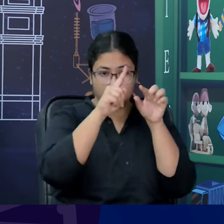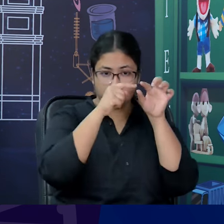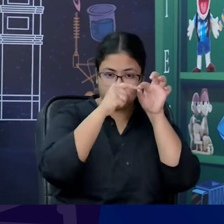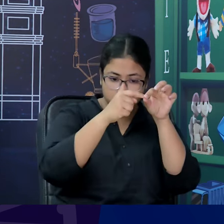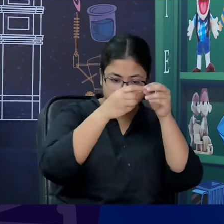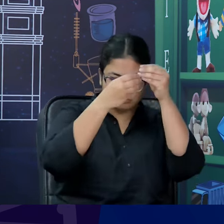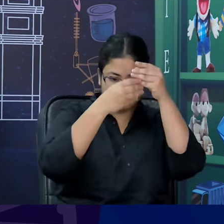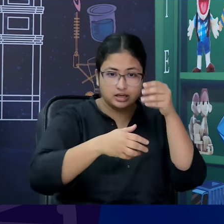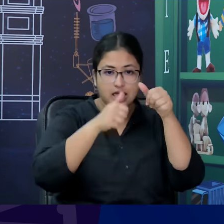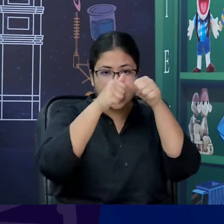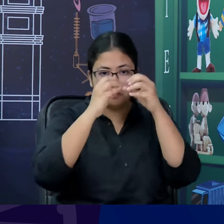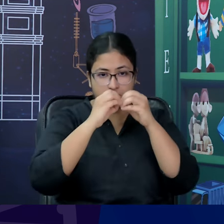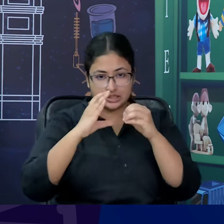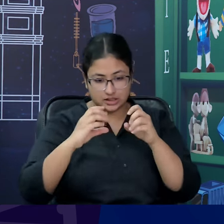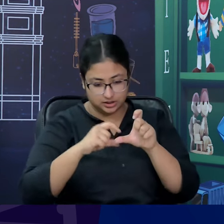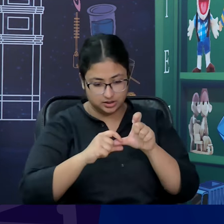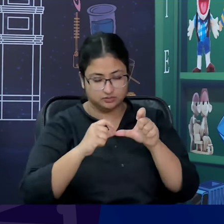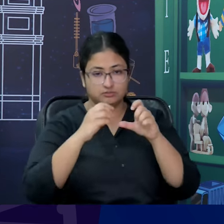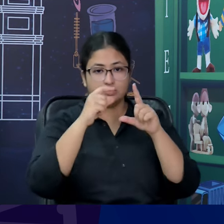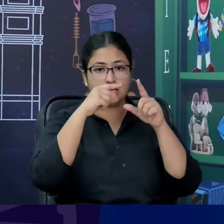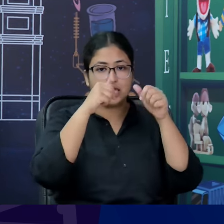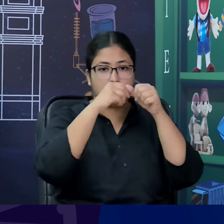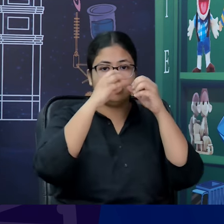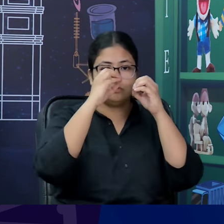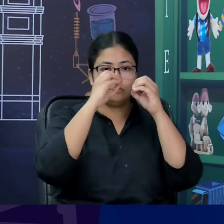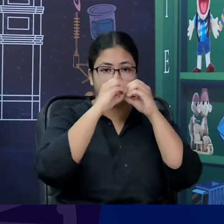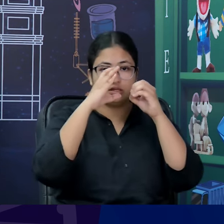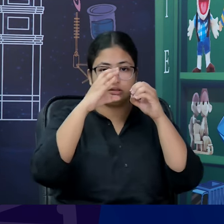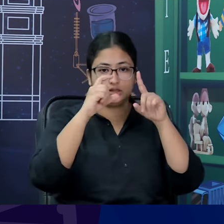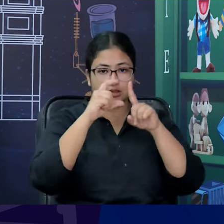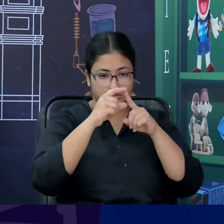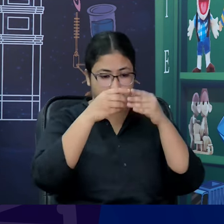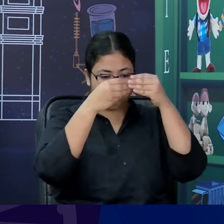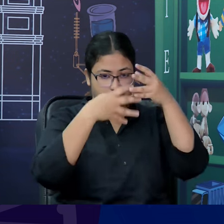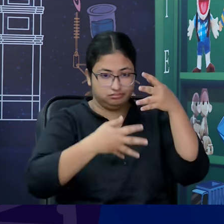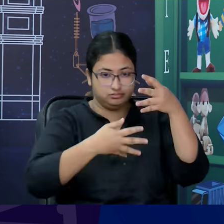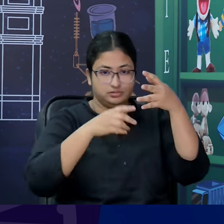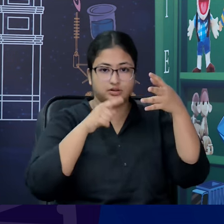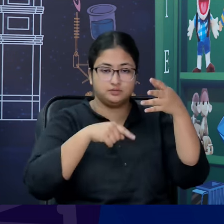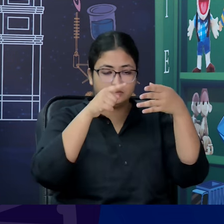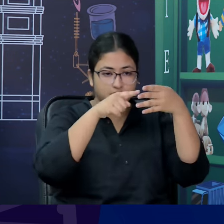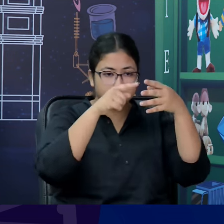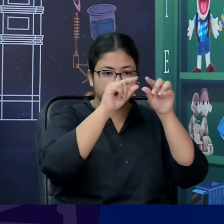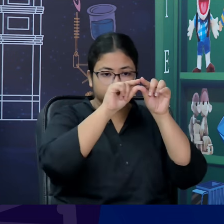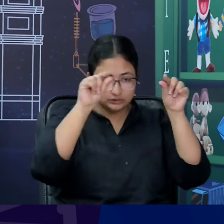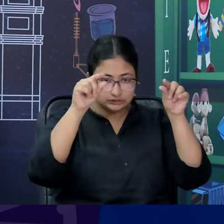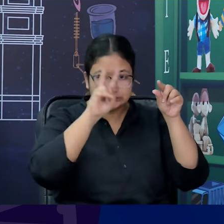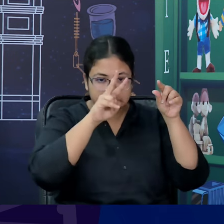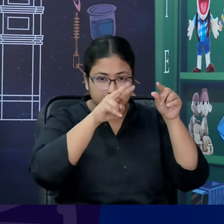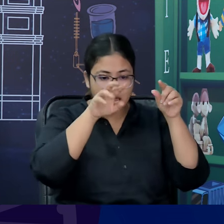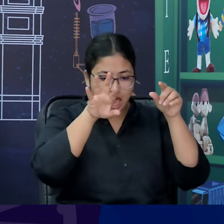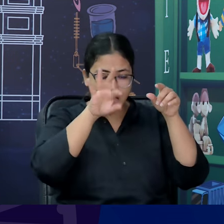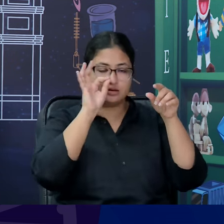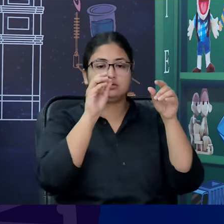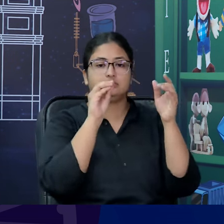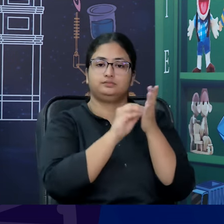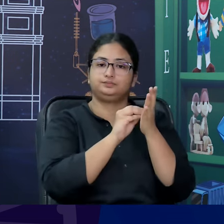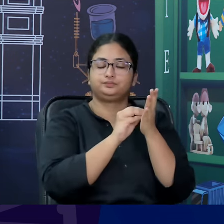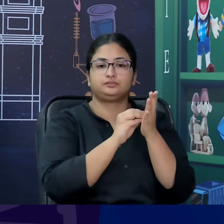स्थान भरने का भी प्रश्न दिया गया है और तीनों के लिए यहां पर विकल्प दिए गए हैं अगर आप ये सत्र देख रहे हैं तो इसमें